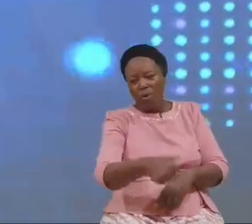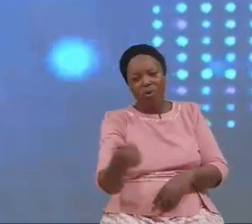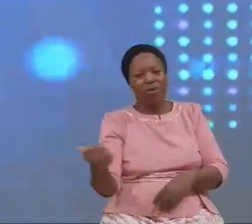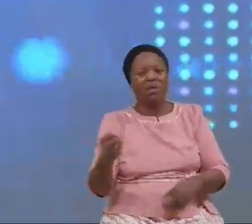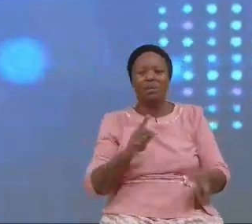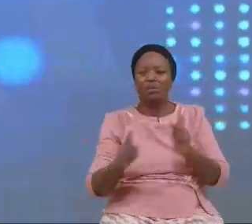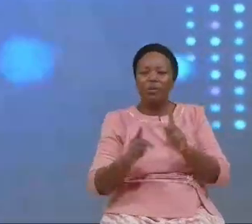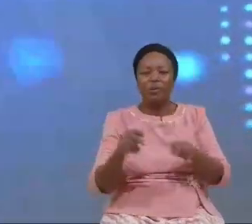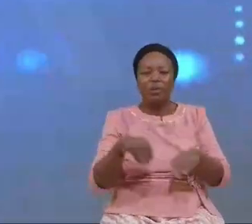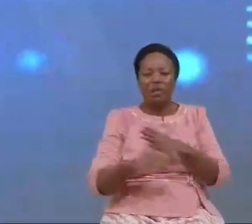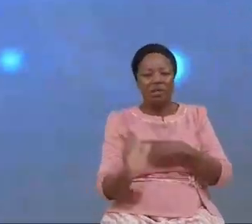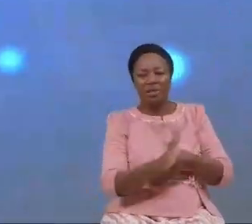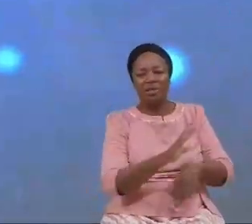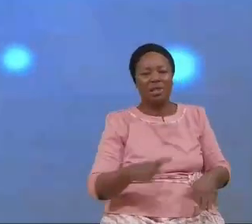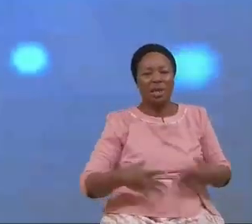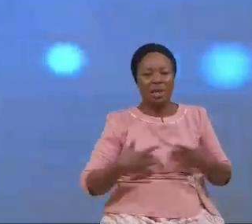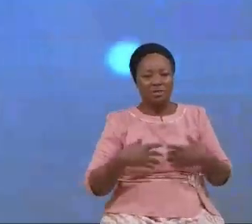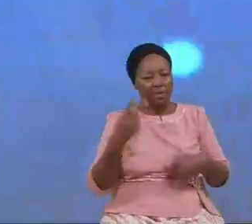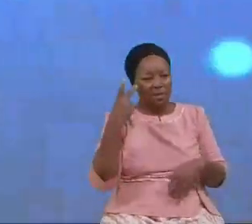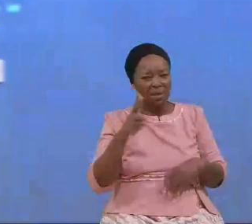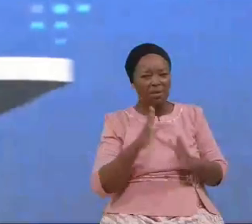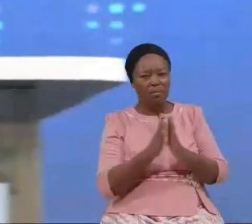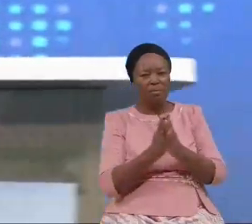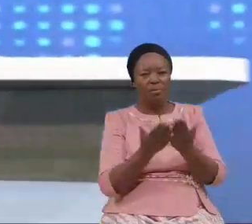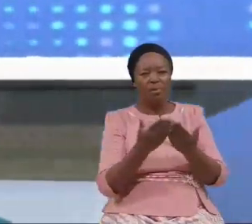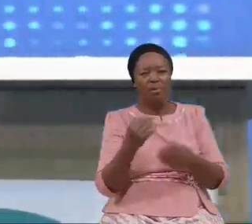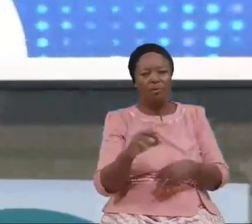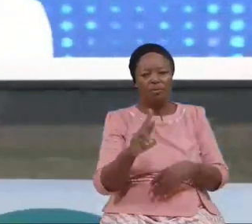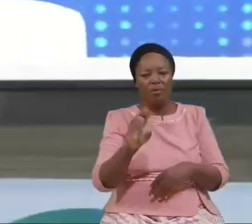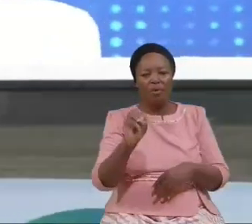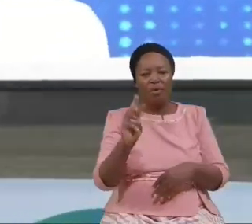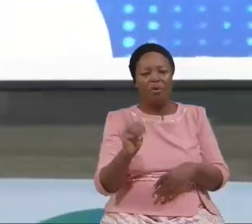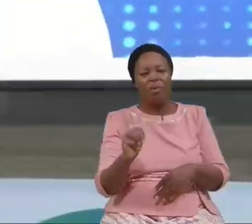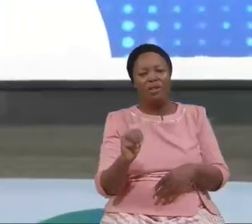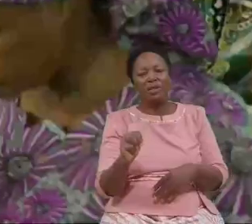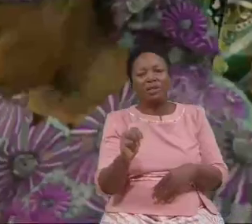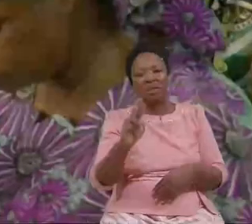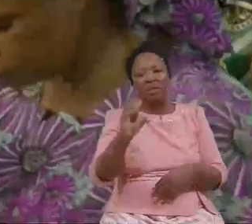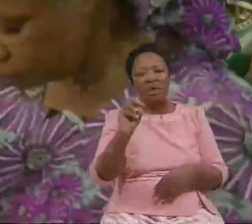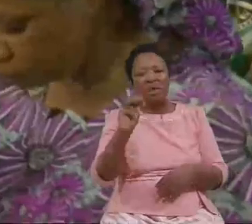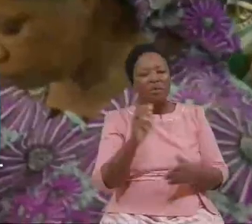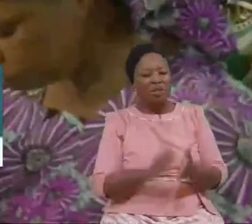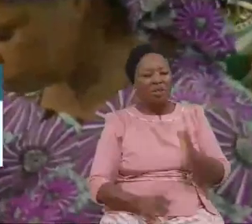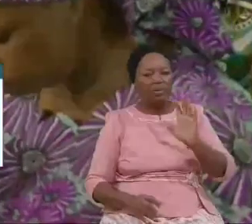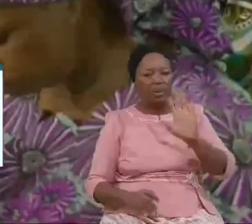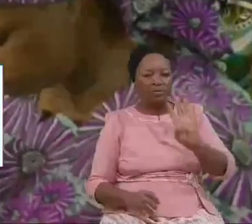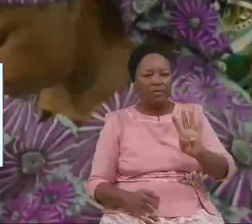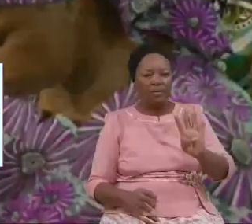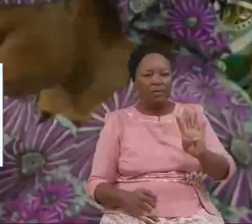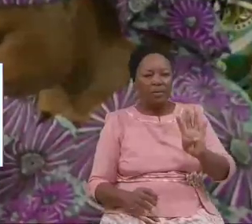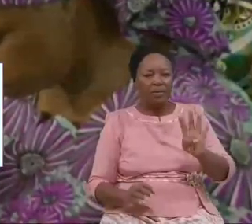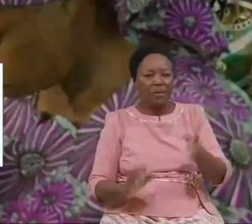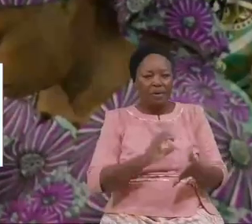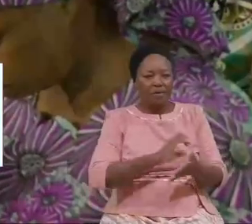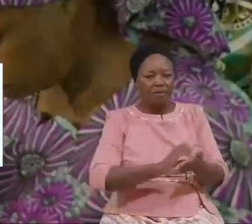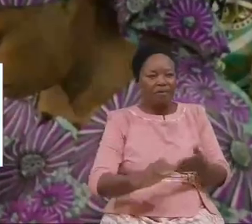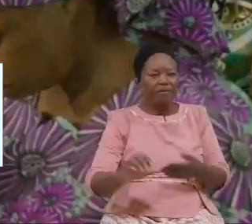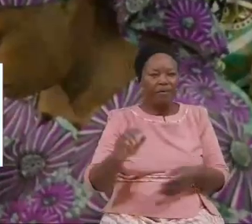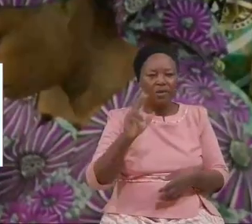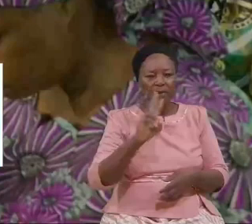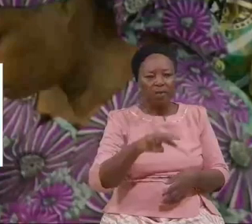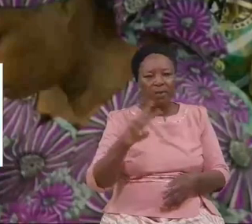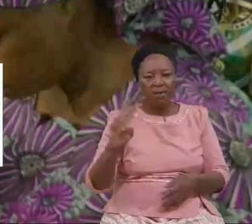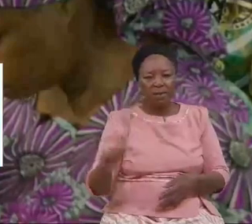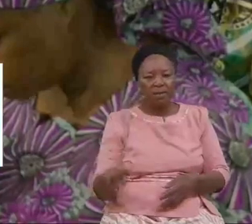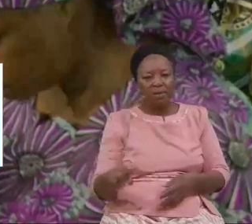blesse les autres avec voyons romain chapitre 4 verset 22